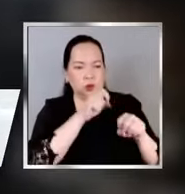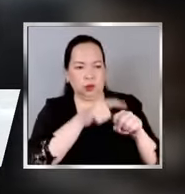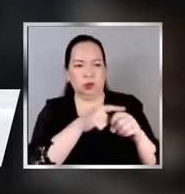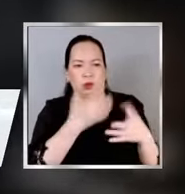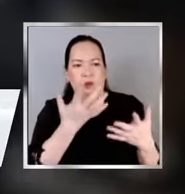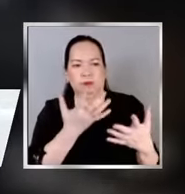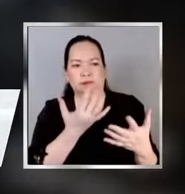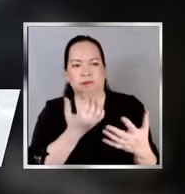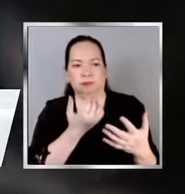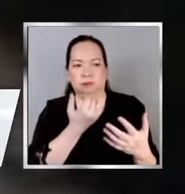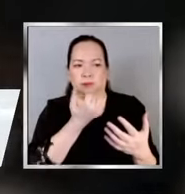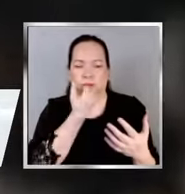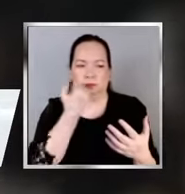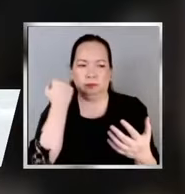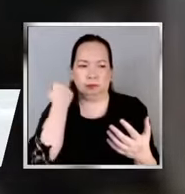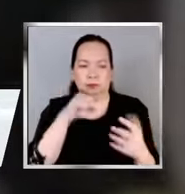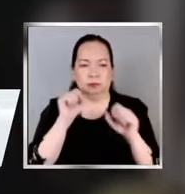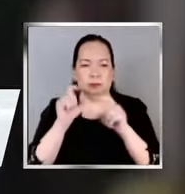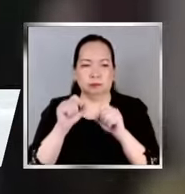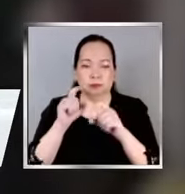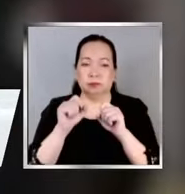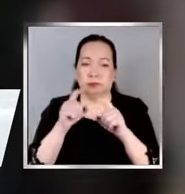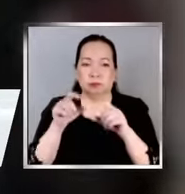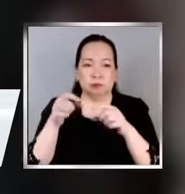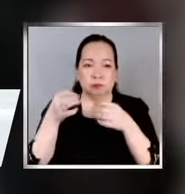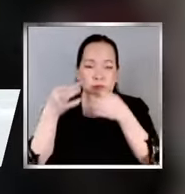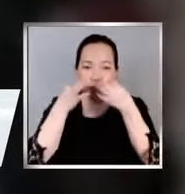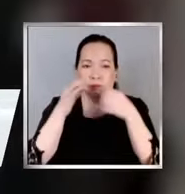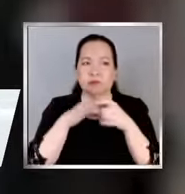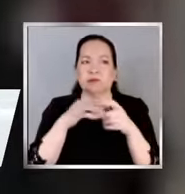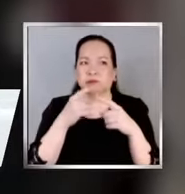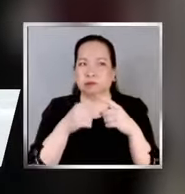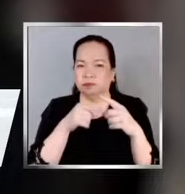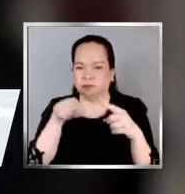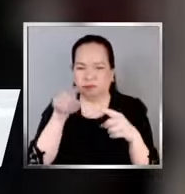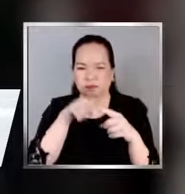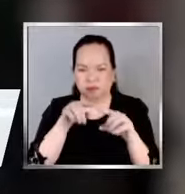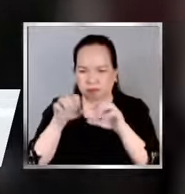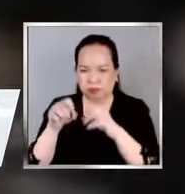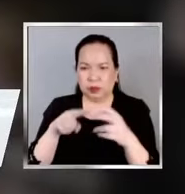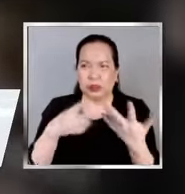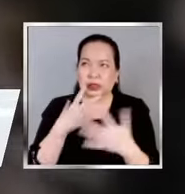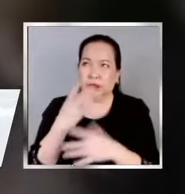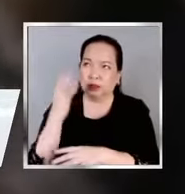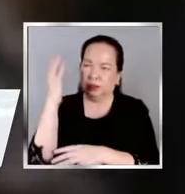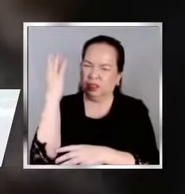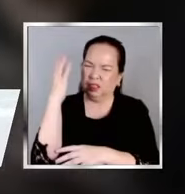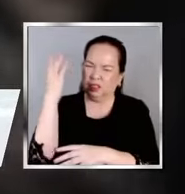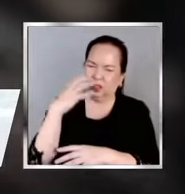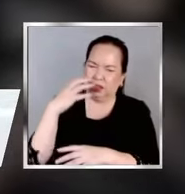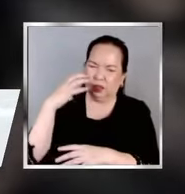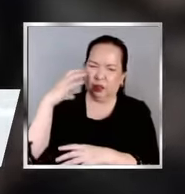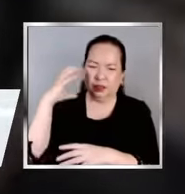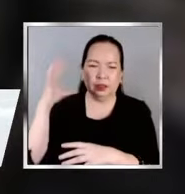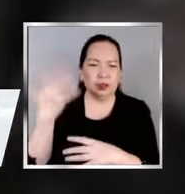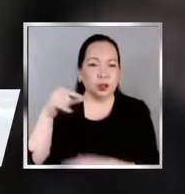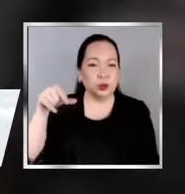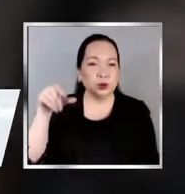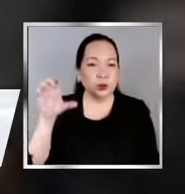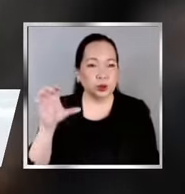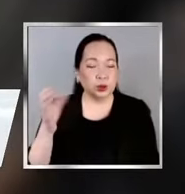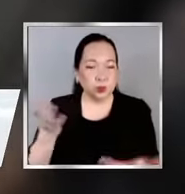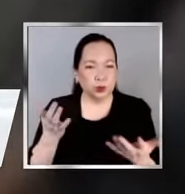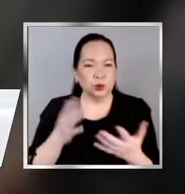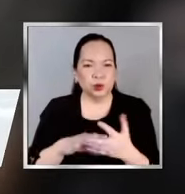ng arestuhin ng mga operatiba ng QCPD Station 10 sa Katarikan ng Araw sa Barangay Sacred Heart, Quezon City. Nagsagawa ng